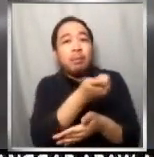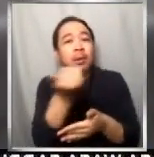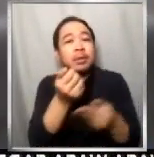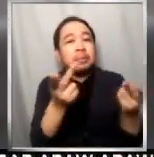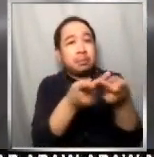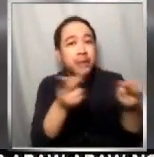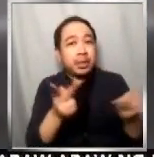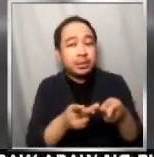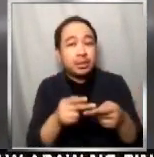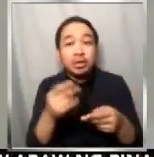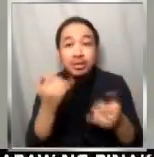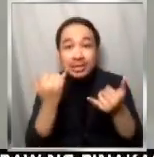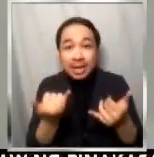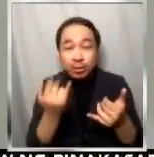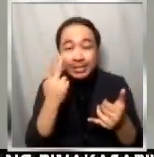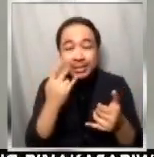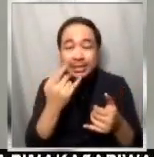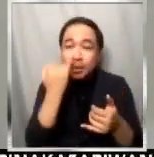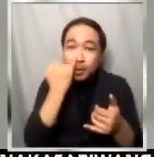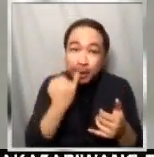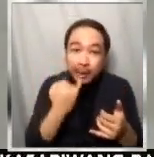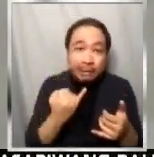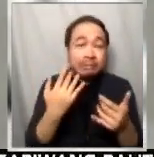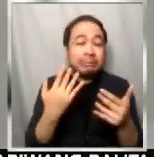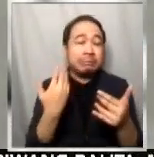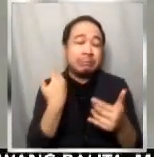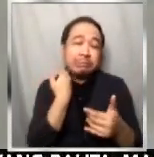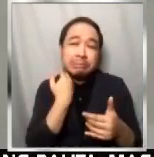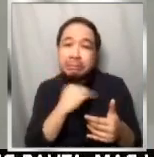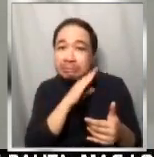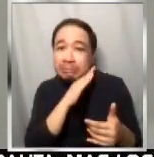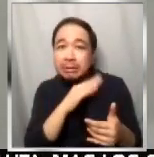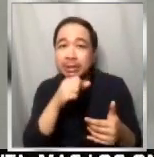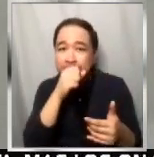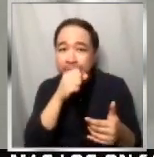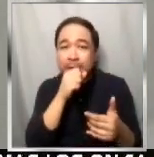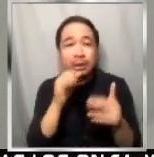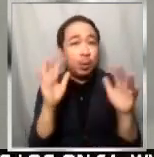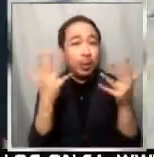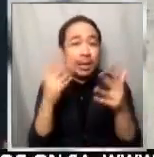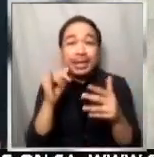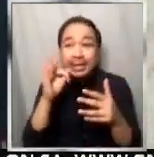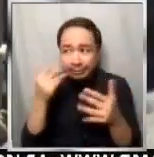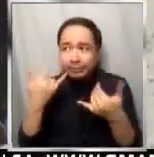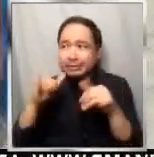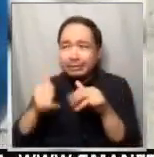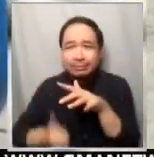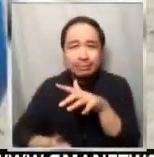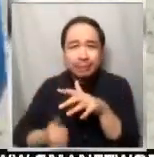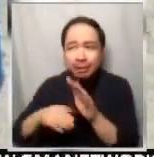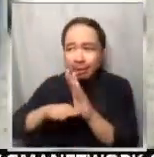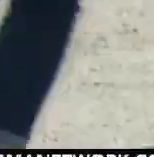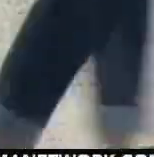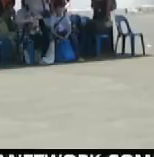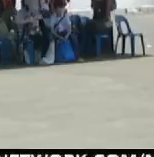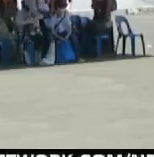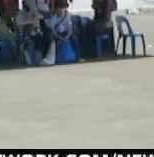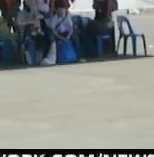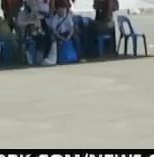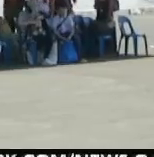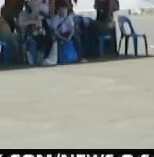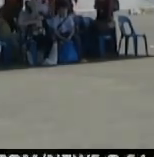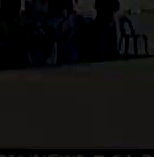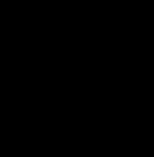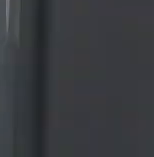kapag mataas ang viral load ng traveler na yon. Bernadette Reyes, Nakatuto,